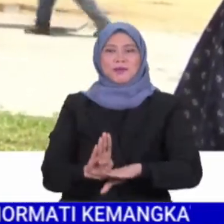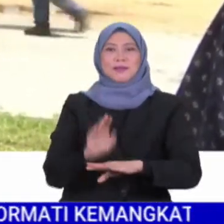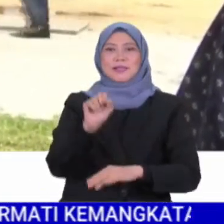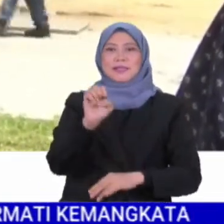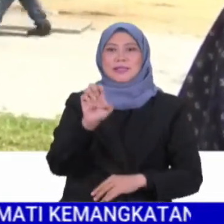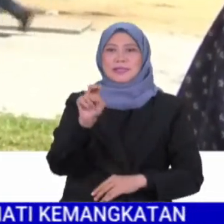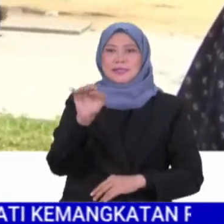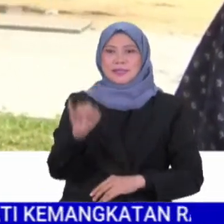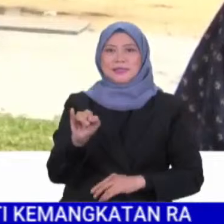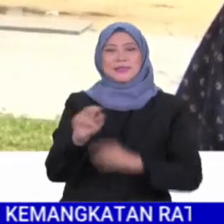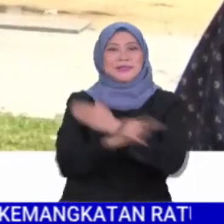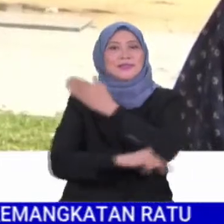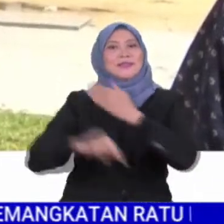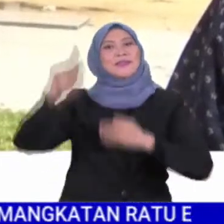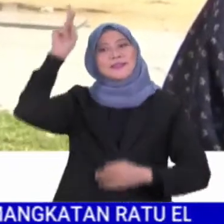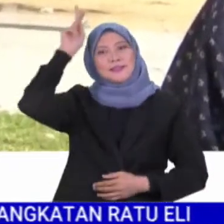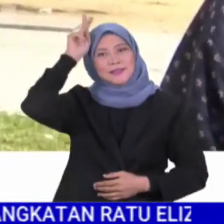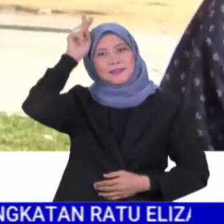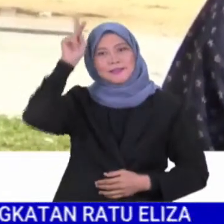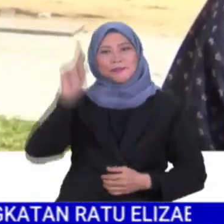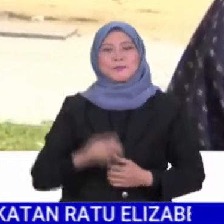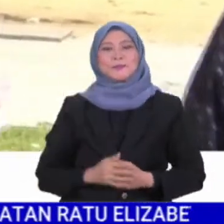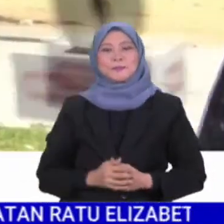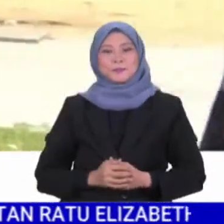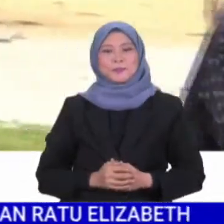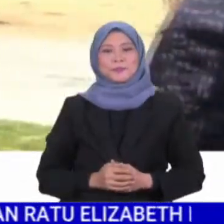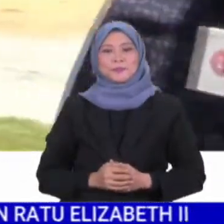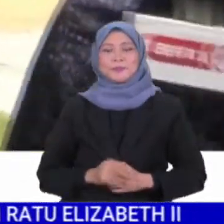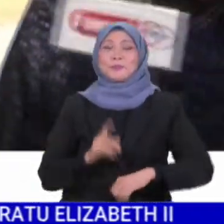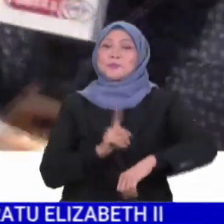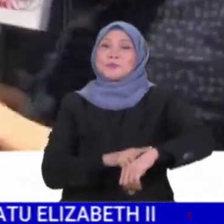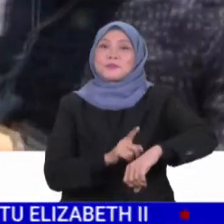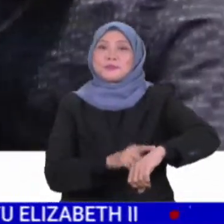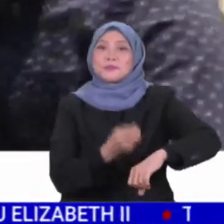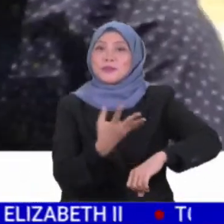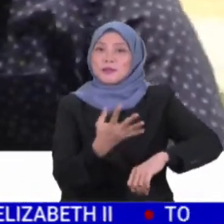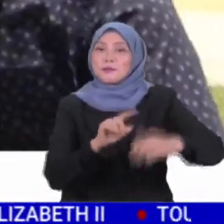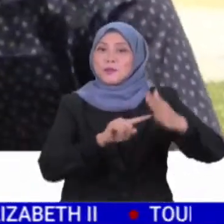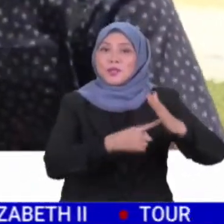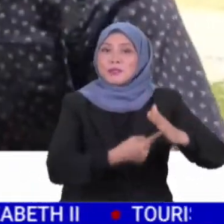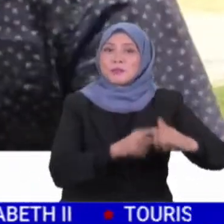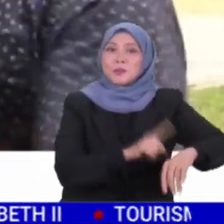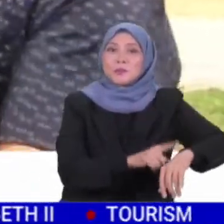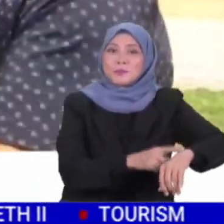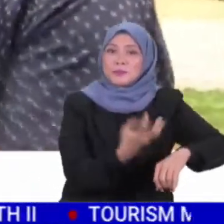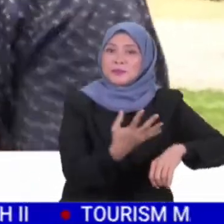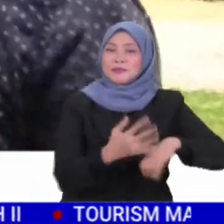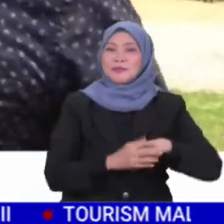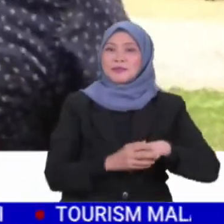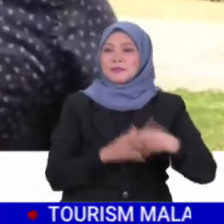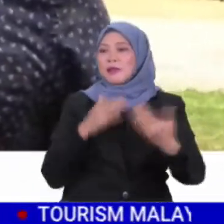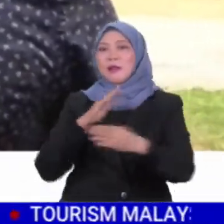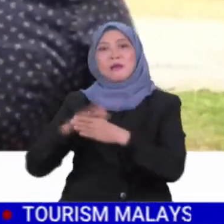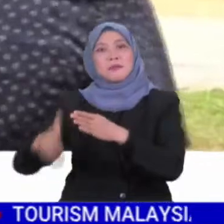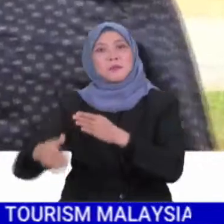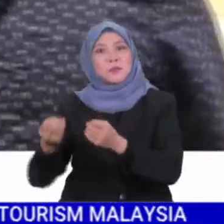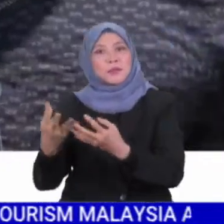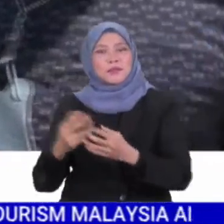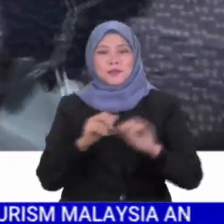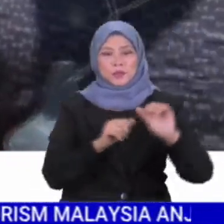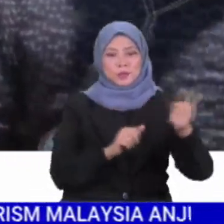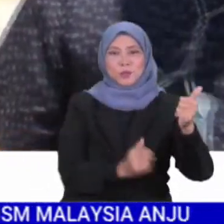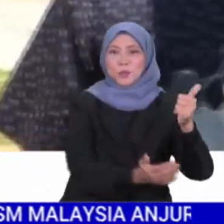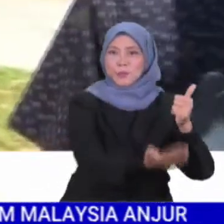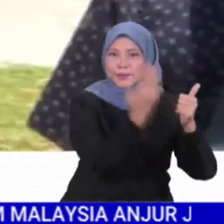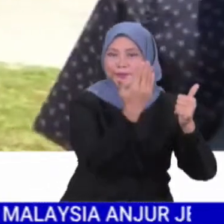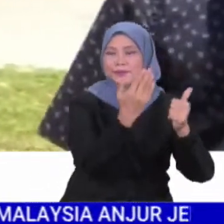kesenian negeri Kelantan Darul Naim. Ya. Dari jam berapa daripada pukul start pada pukul berapa sehingga pukul berapa? Dari 10